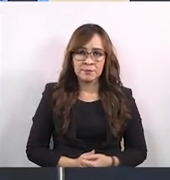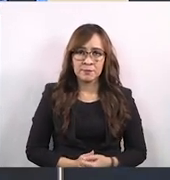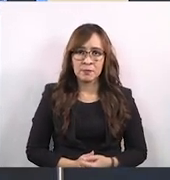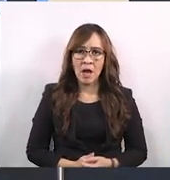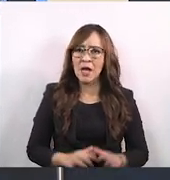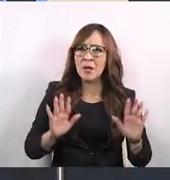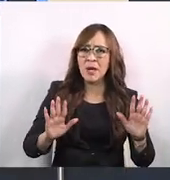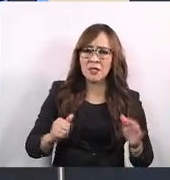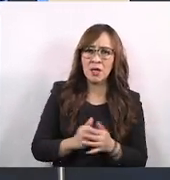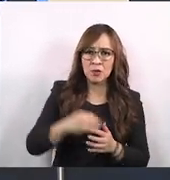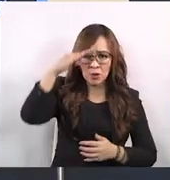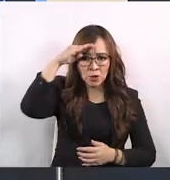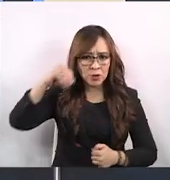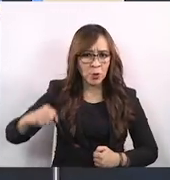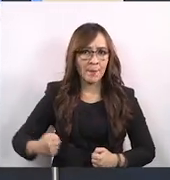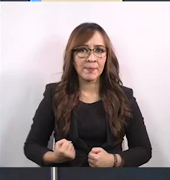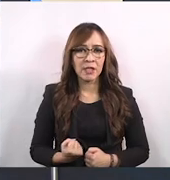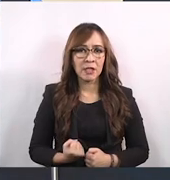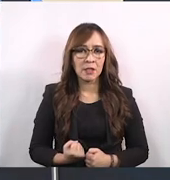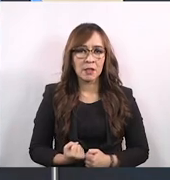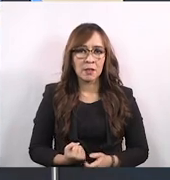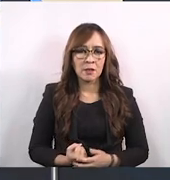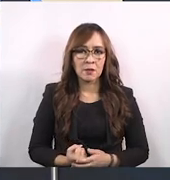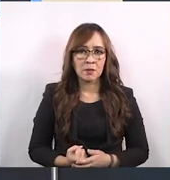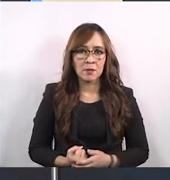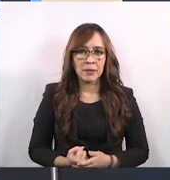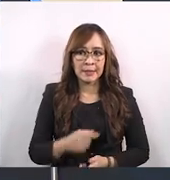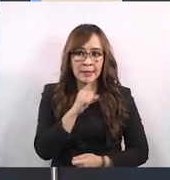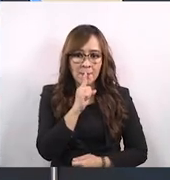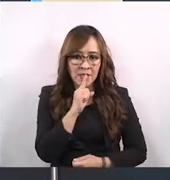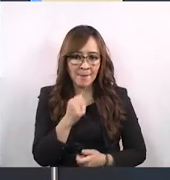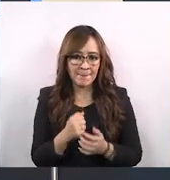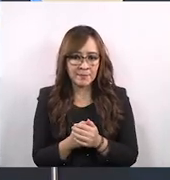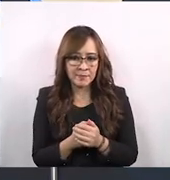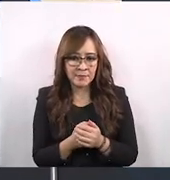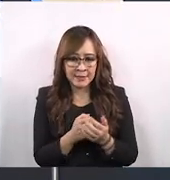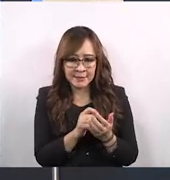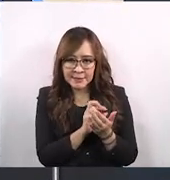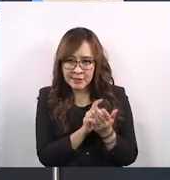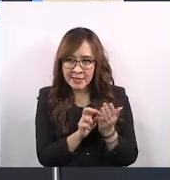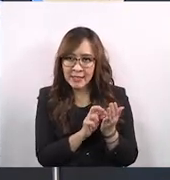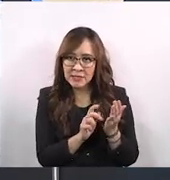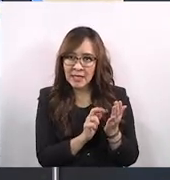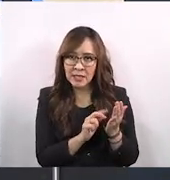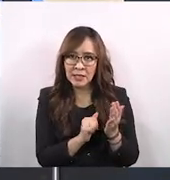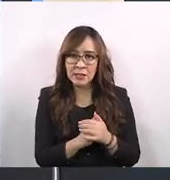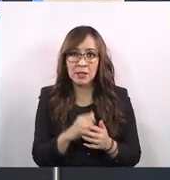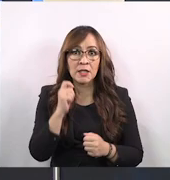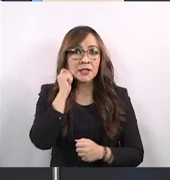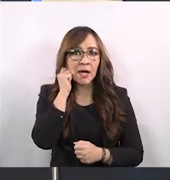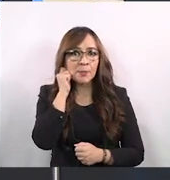Hai lagi chatting chatting yang manis dengan mantannya chatting chatting yang manis dengan orang yang tadinya dia nggak